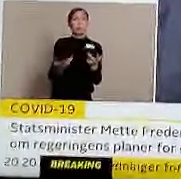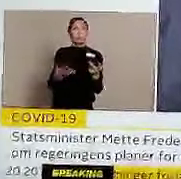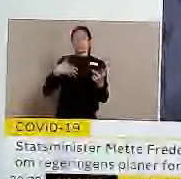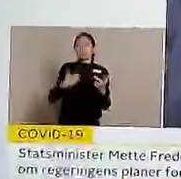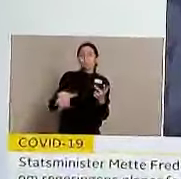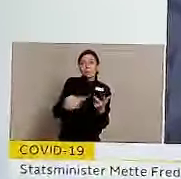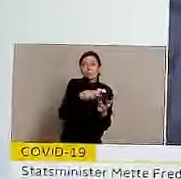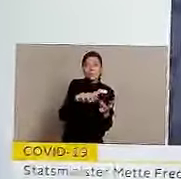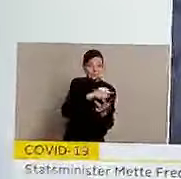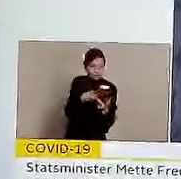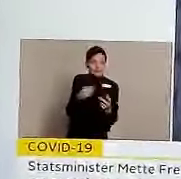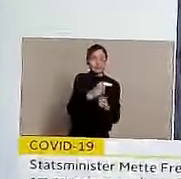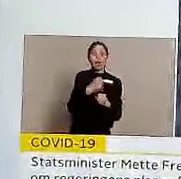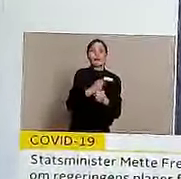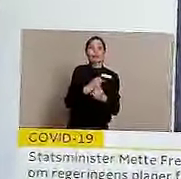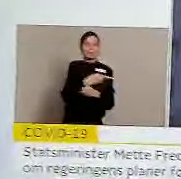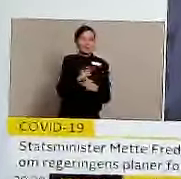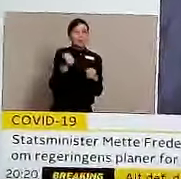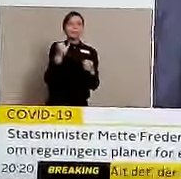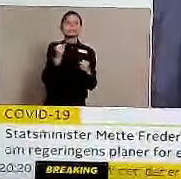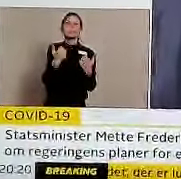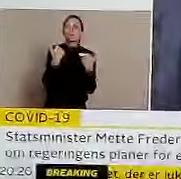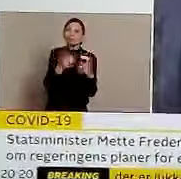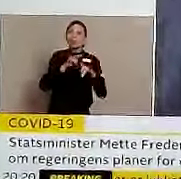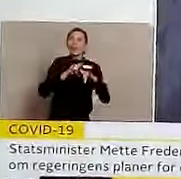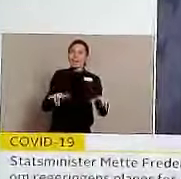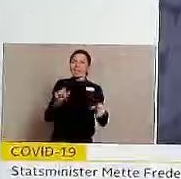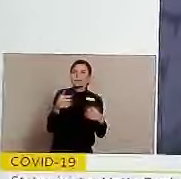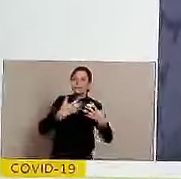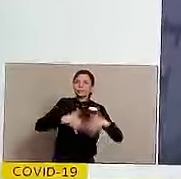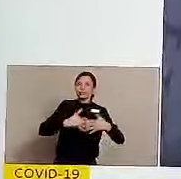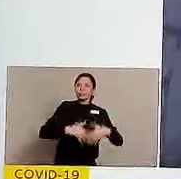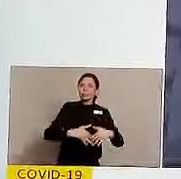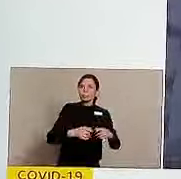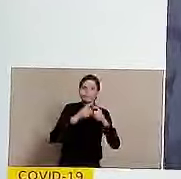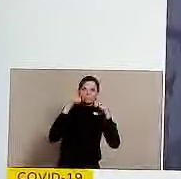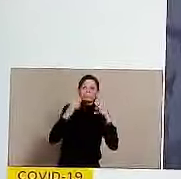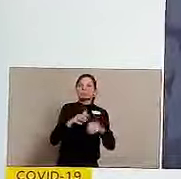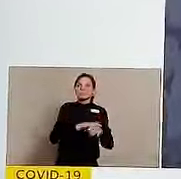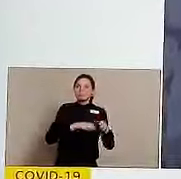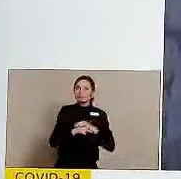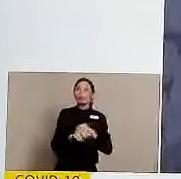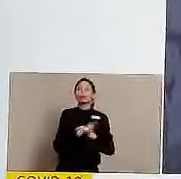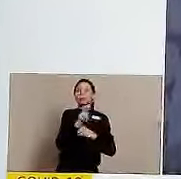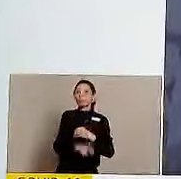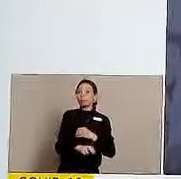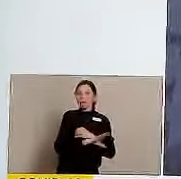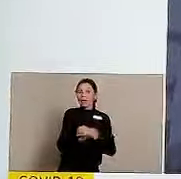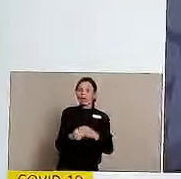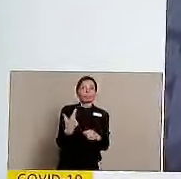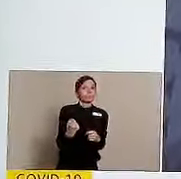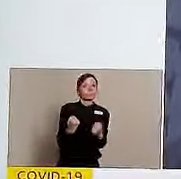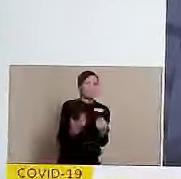الفصح، مما اضطرت أيضا هذا الترجمة قبل هاي الترجمة إنه الملكة ألغت